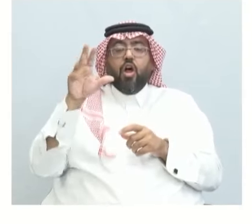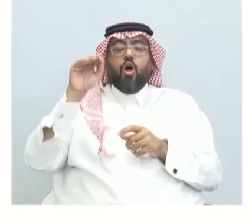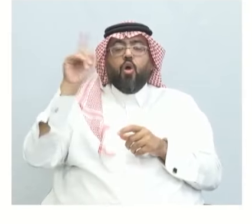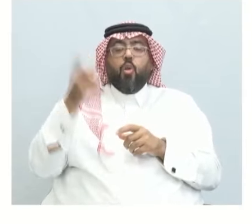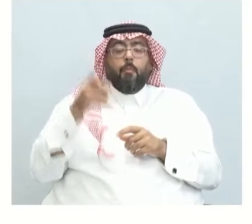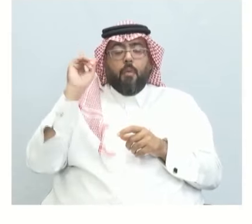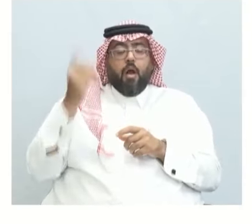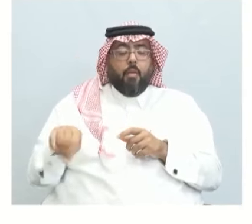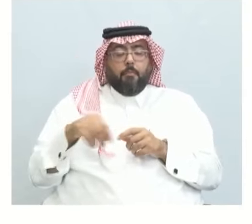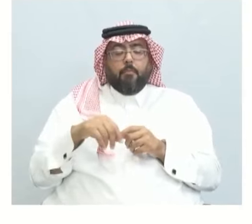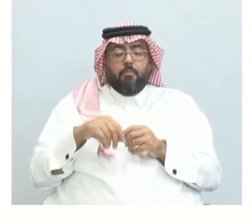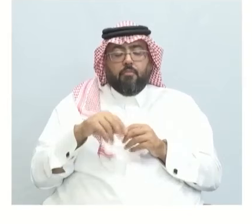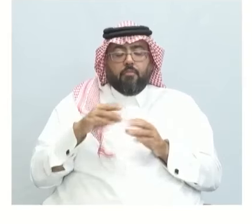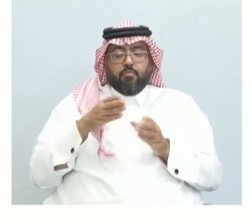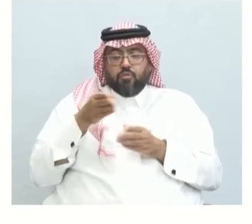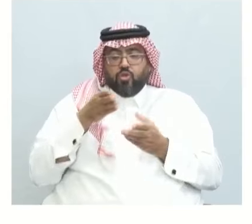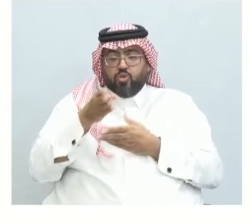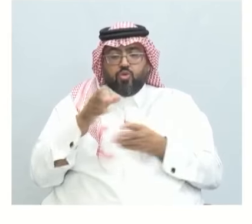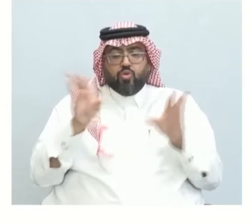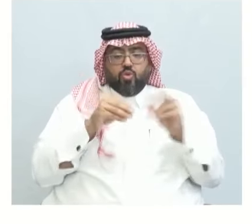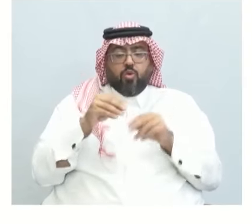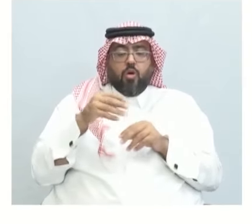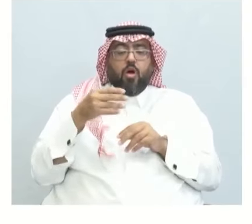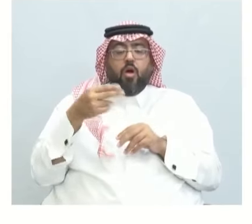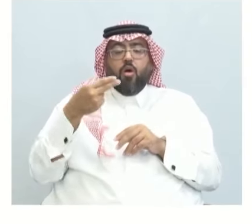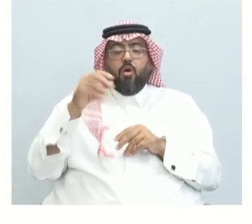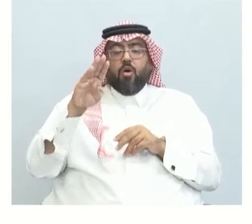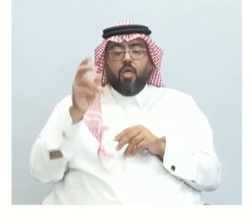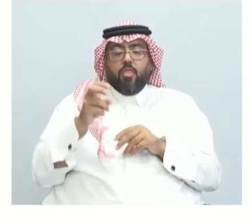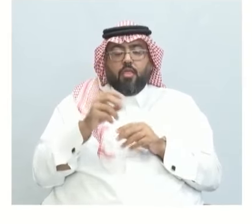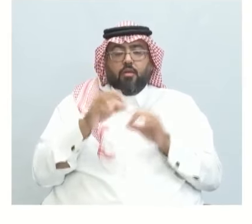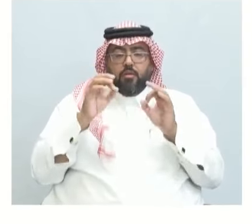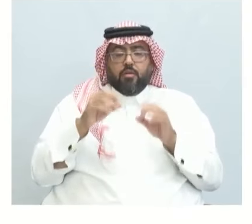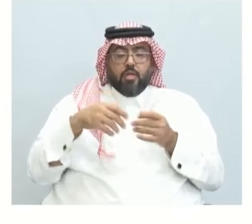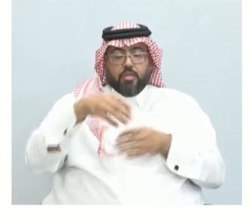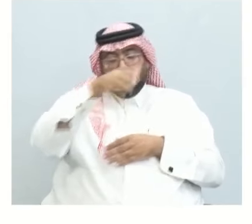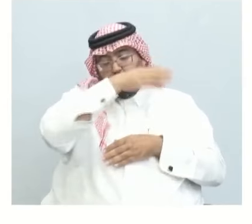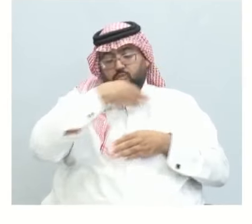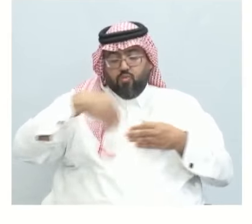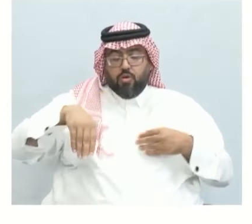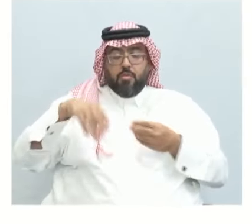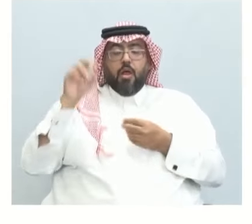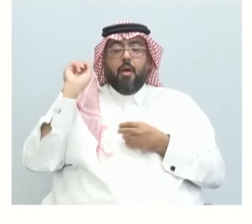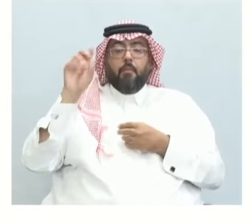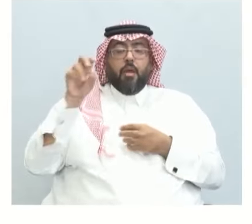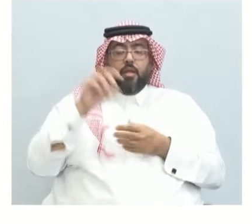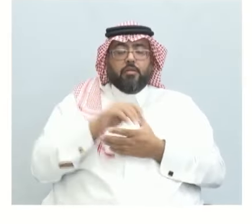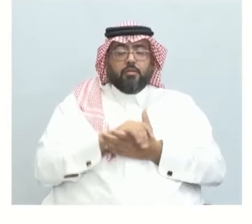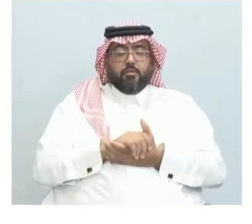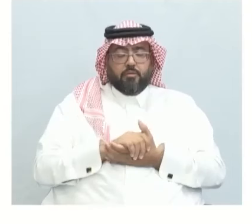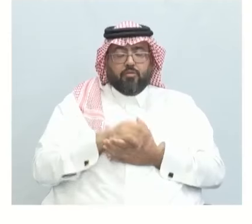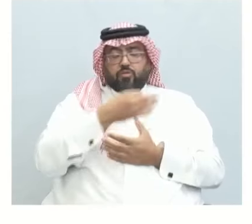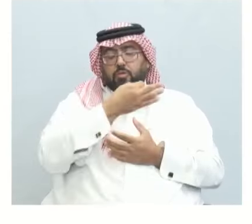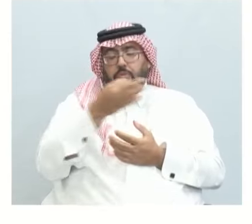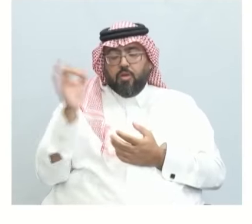تقول لا تحضروا اسواق عكاظ ومجنه وذي مجاز الا محرمين بالحج فكان